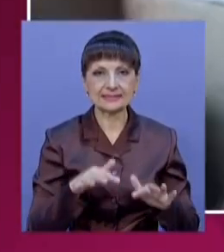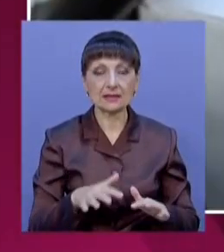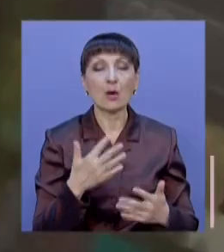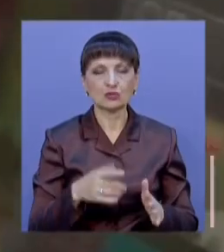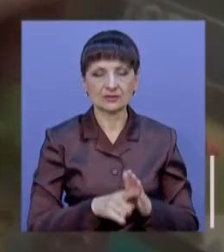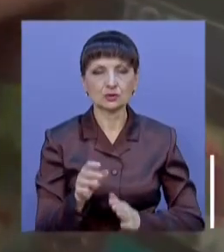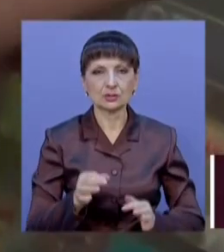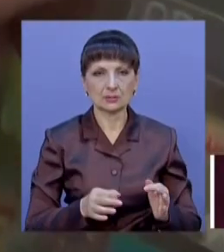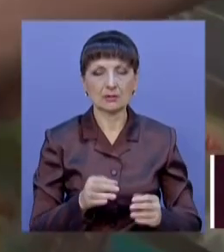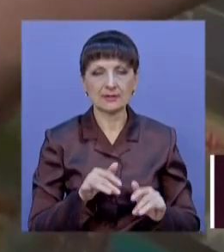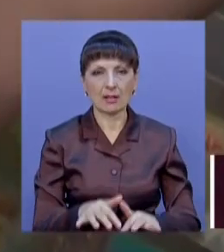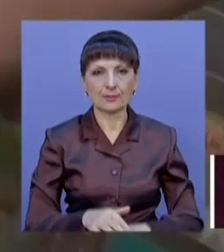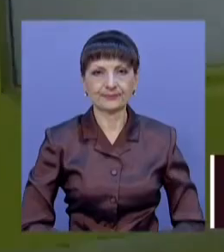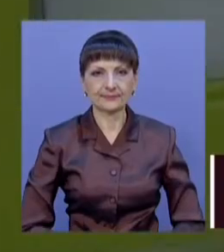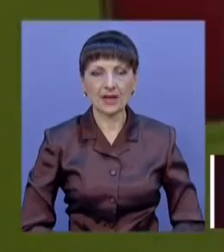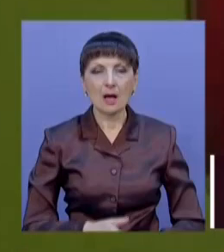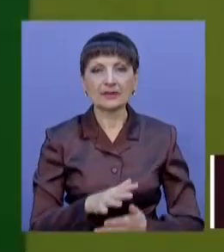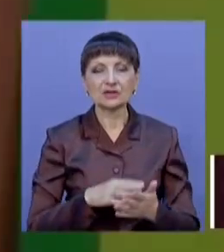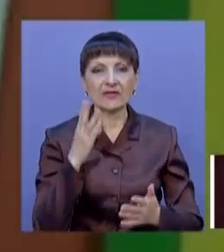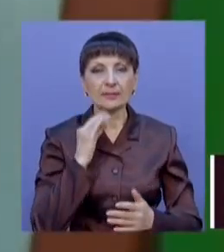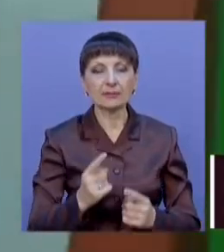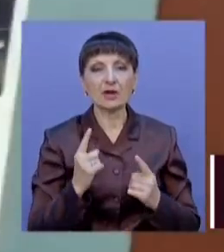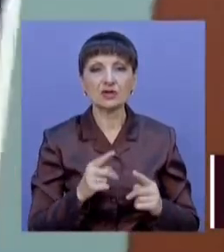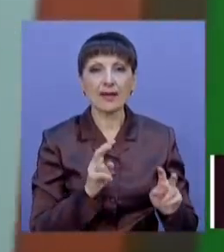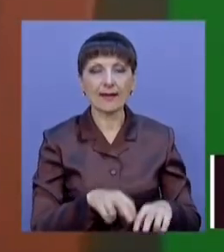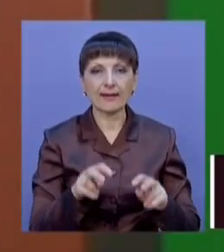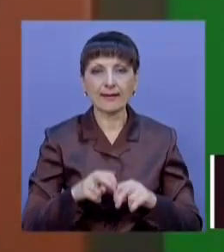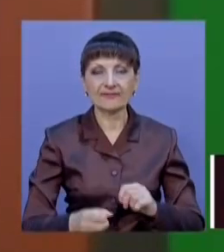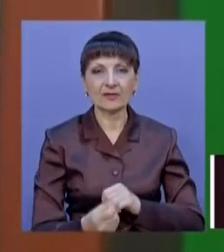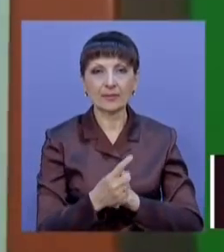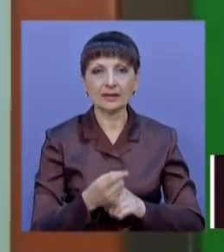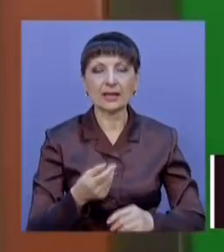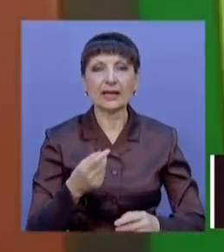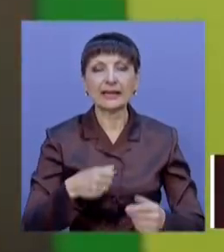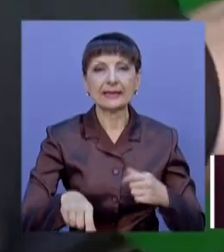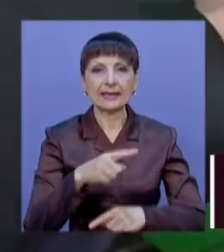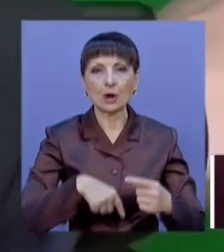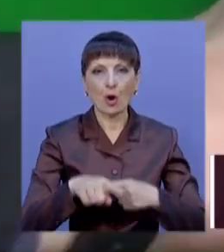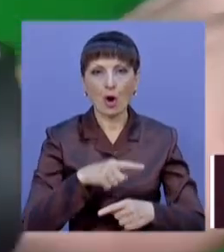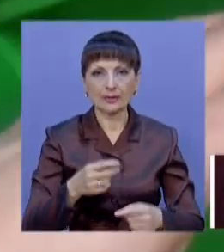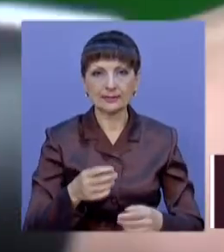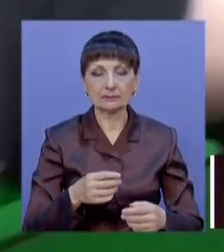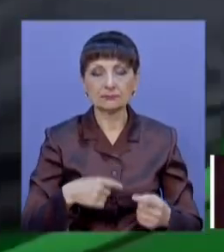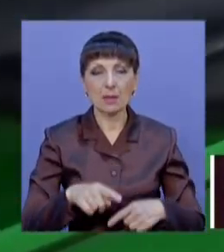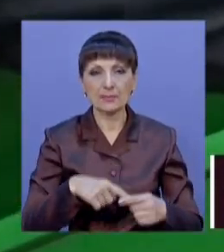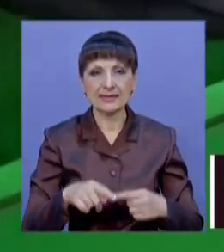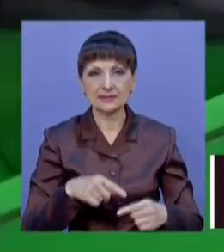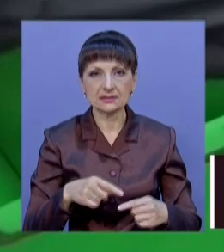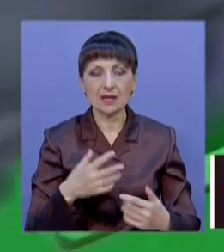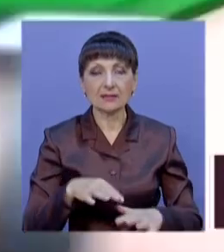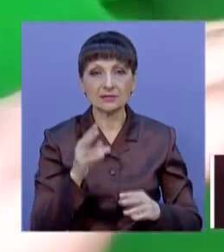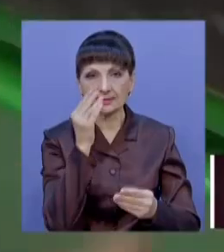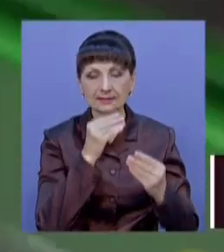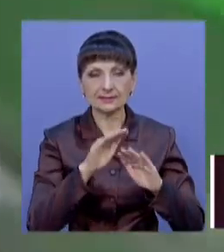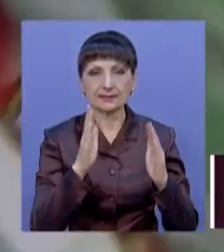производстве продолжается в алматы и масштабные рейды по выявлению игорного бизнеса организаторы зачастую маскирует аппараты под